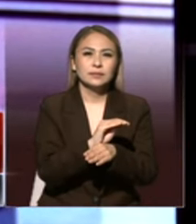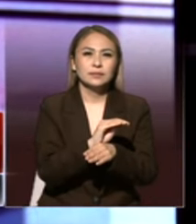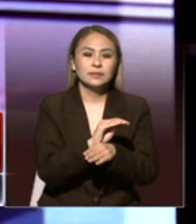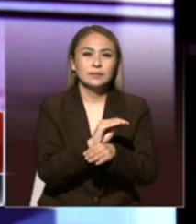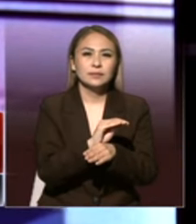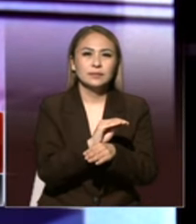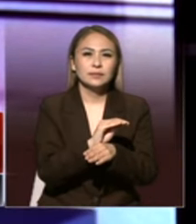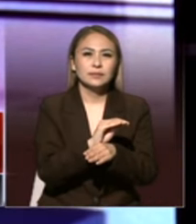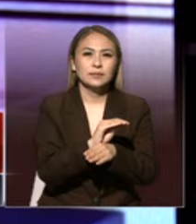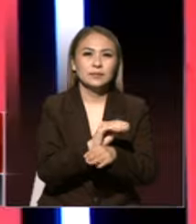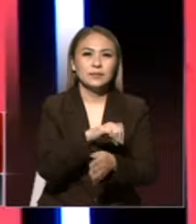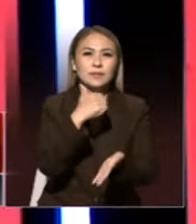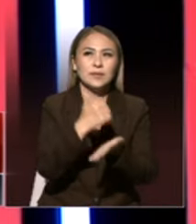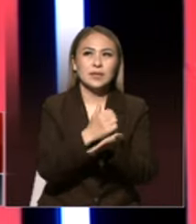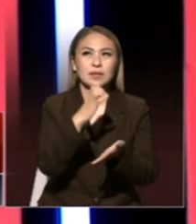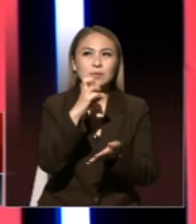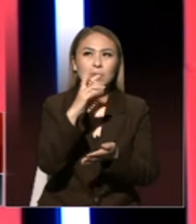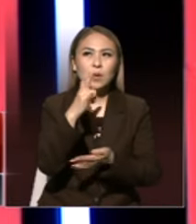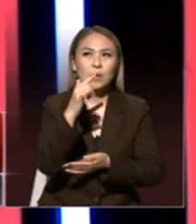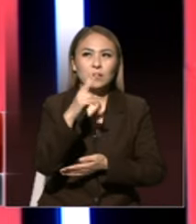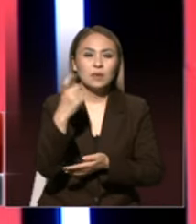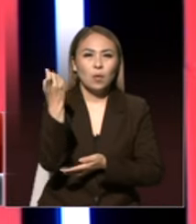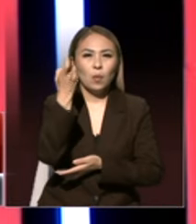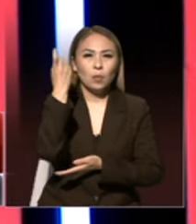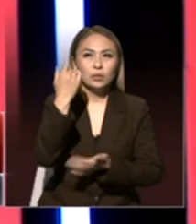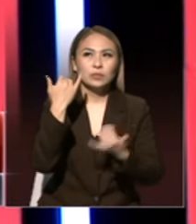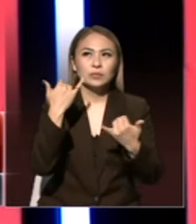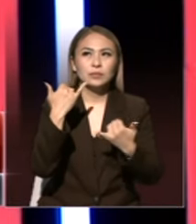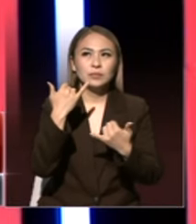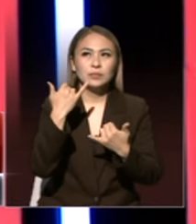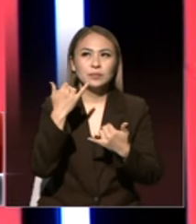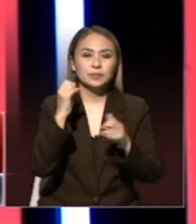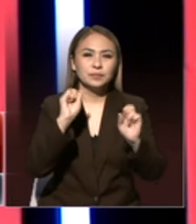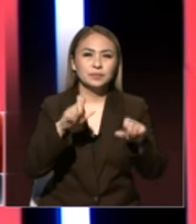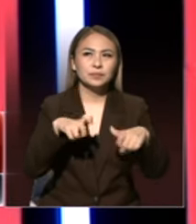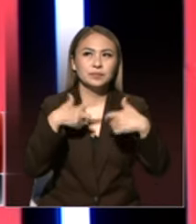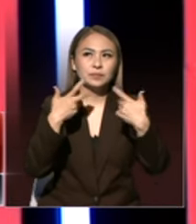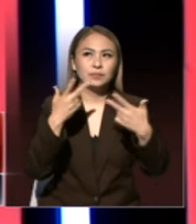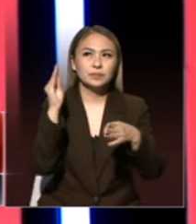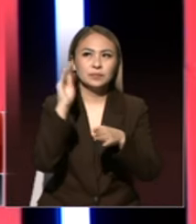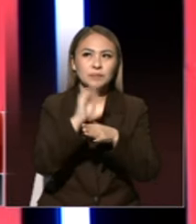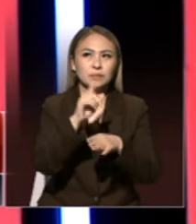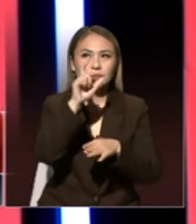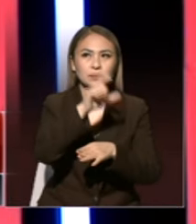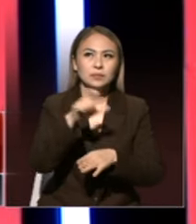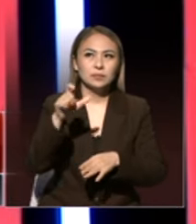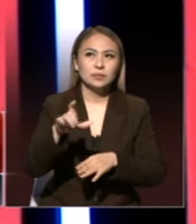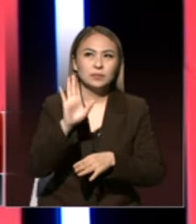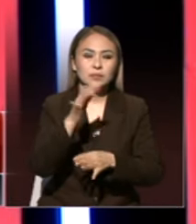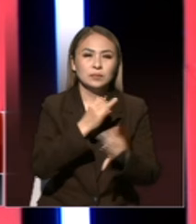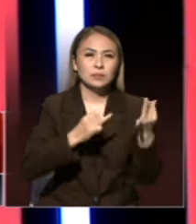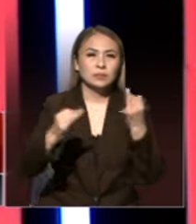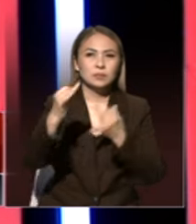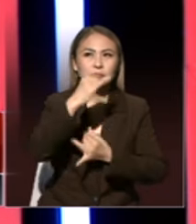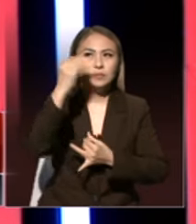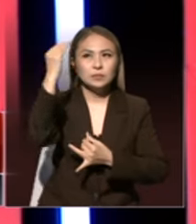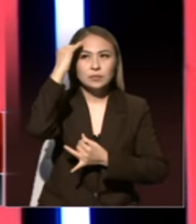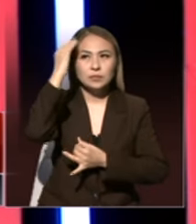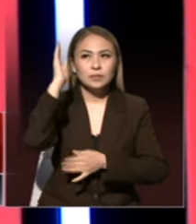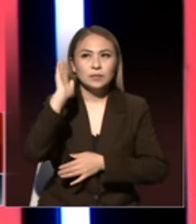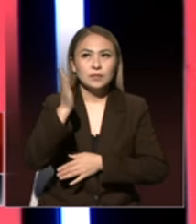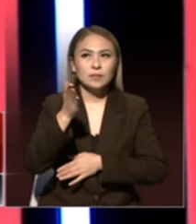Мереке Исмағұлов есімді шаруа қожалығының иесі қазір бізбен онлайн байланысқа шығады. Ол азаматта біздің эфир барысында пікірін білдіреді. Жаңа